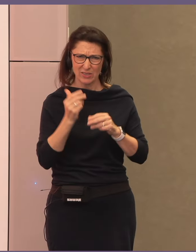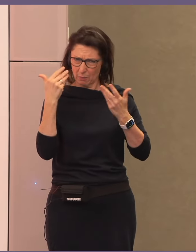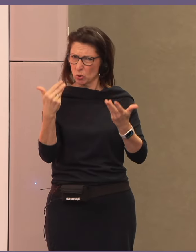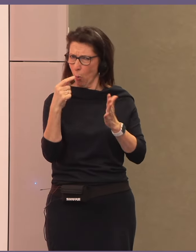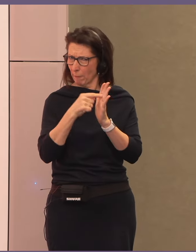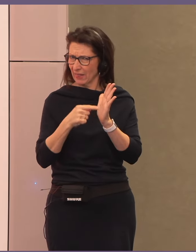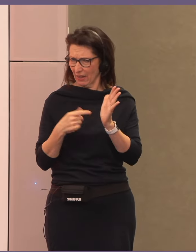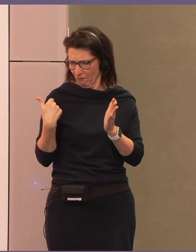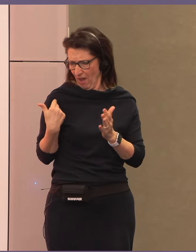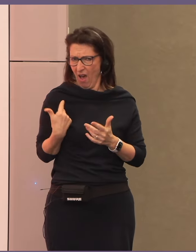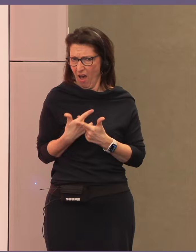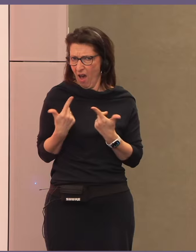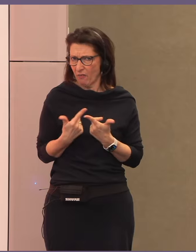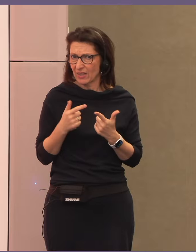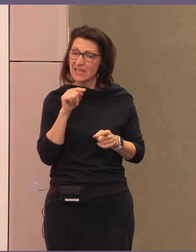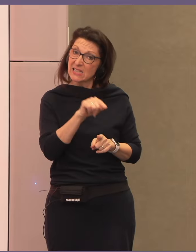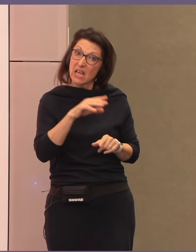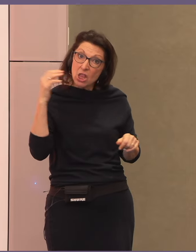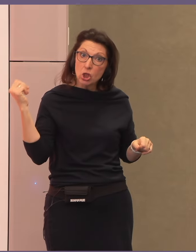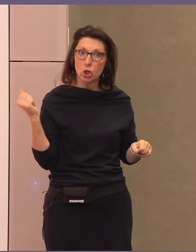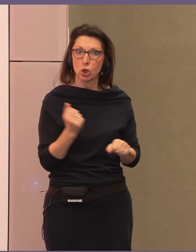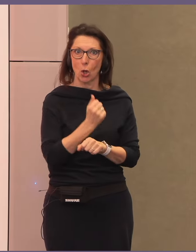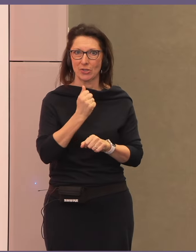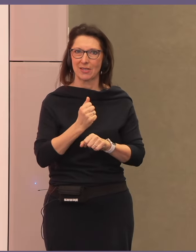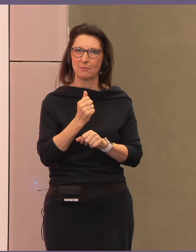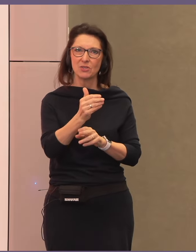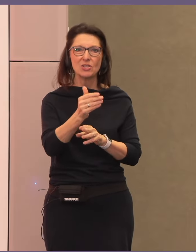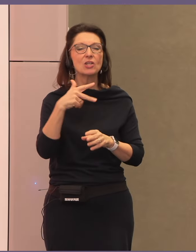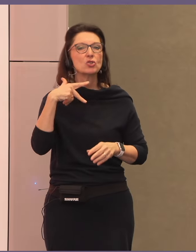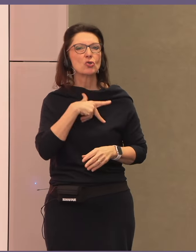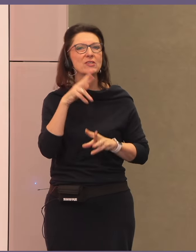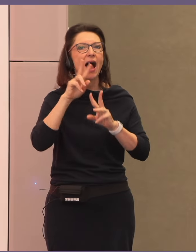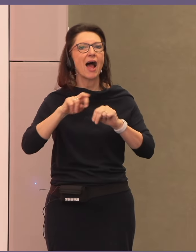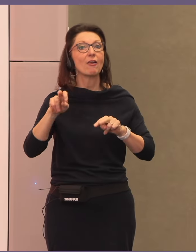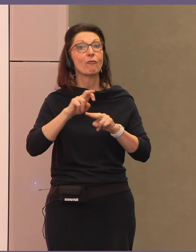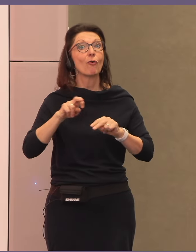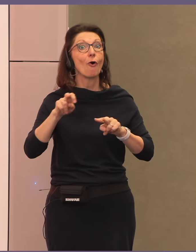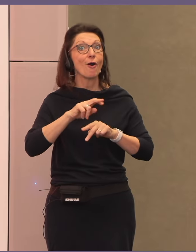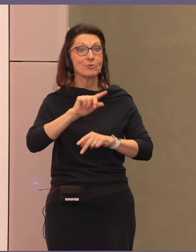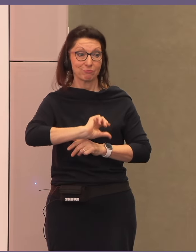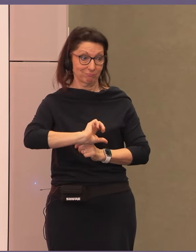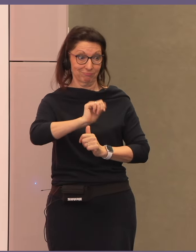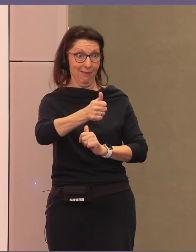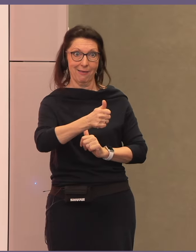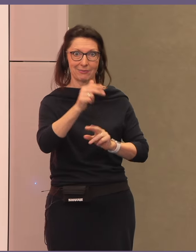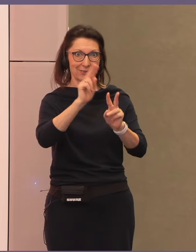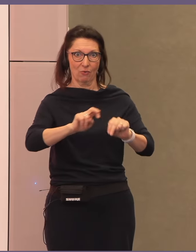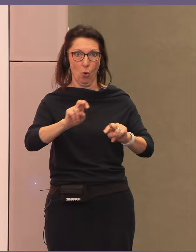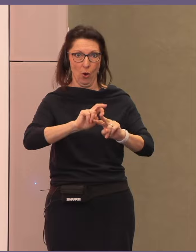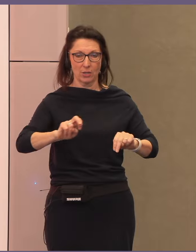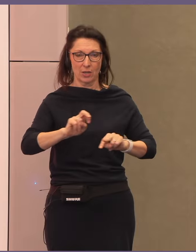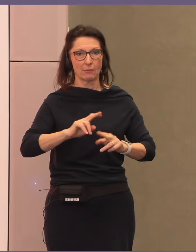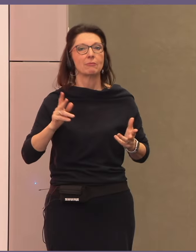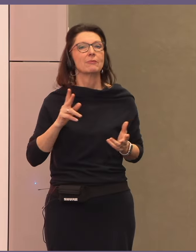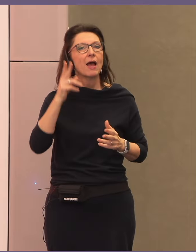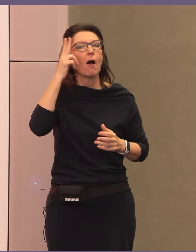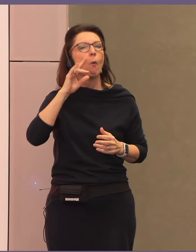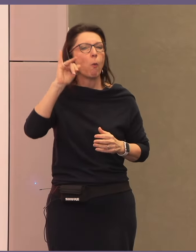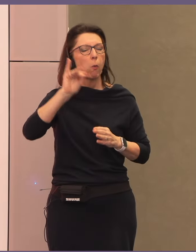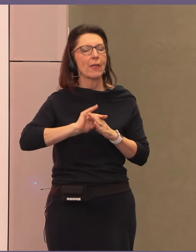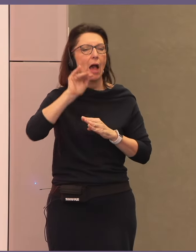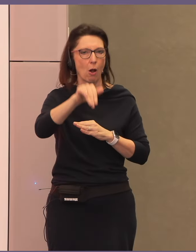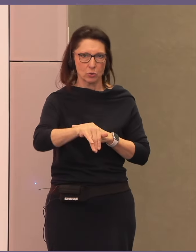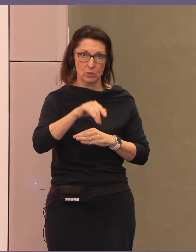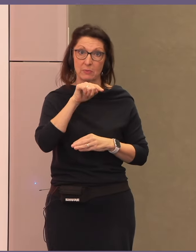gerade geschildert habe, zu einer frühen Pionierin der Sozialforschung und vor allem außerhalb des österreichischen Universitäten-Systems. Jahoda dissertierte